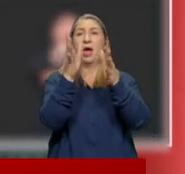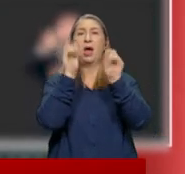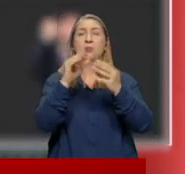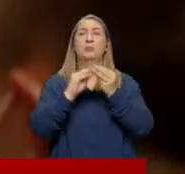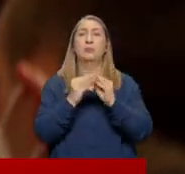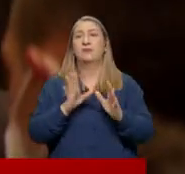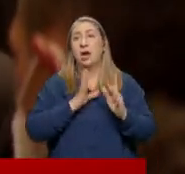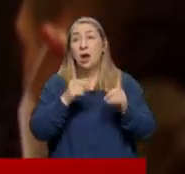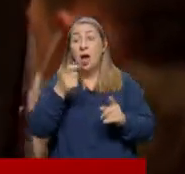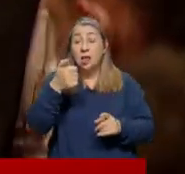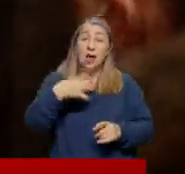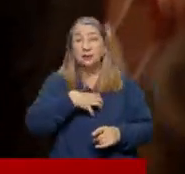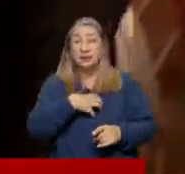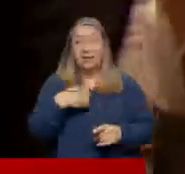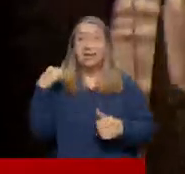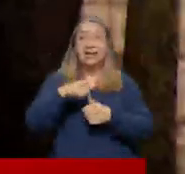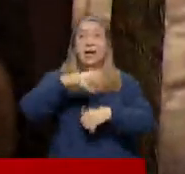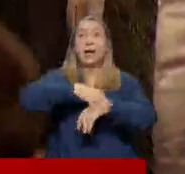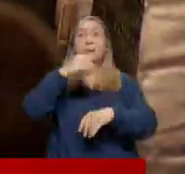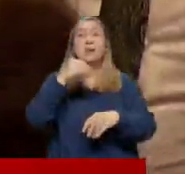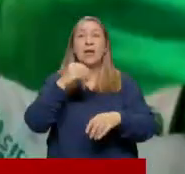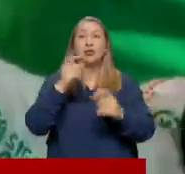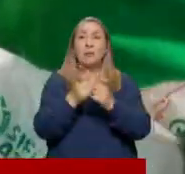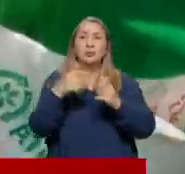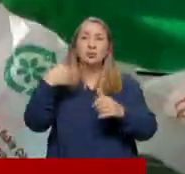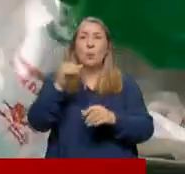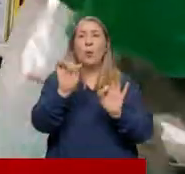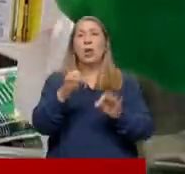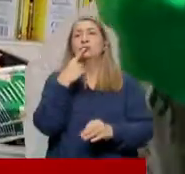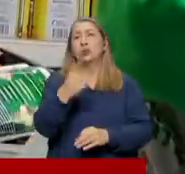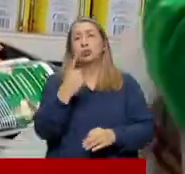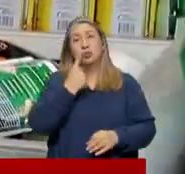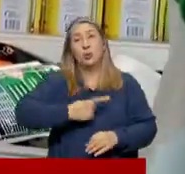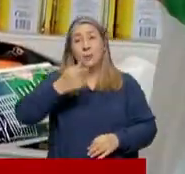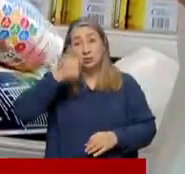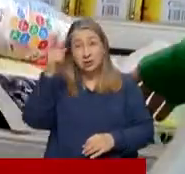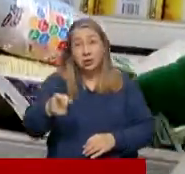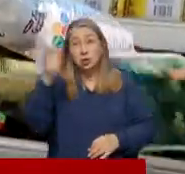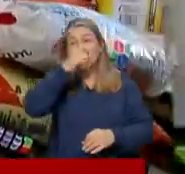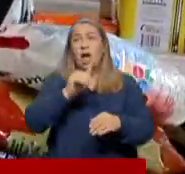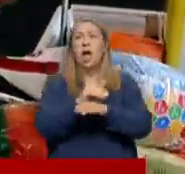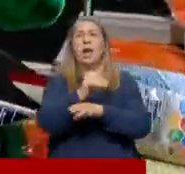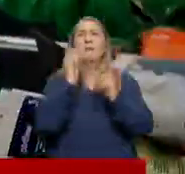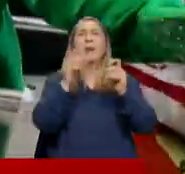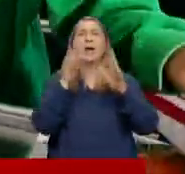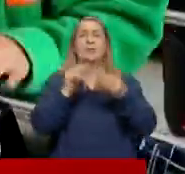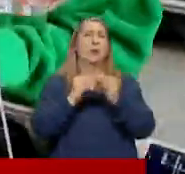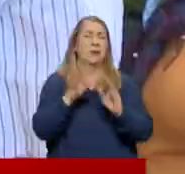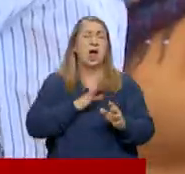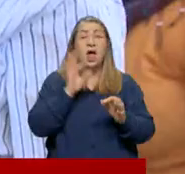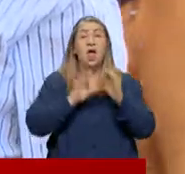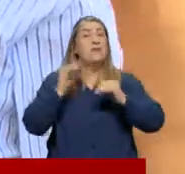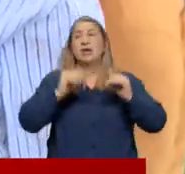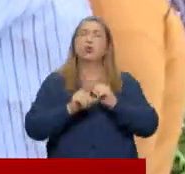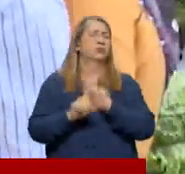pahalılığı sorun var 6 Haziran'da yine bir kabine toplantısı sonrası böyle söylemişti Cumhurbaşkanı Türkiye'de hayat pahalılığı sorunu var